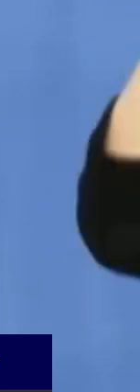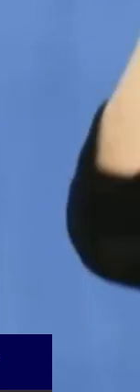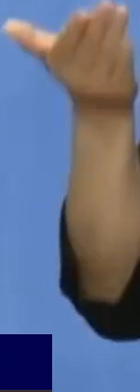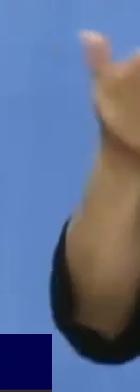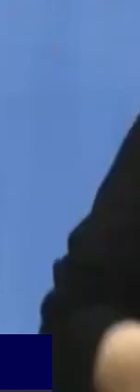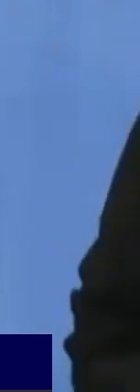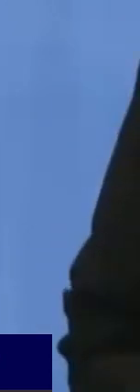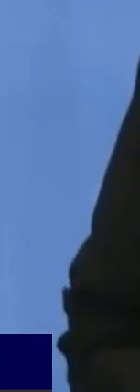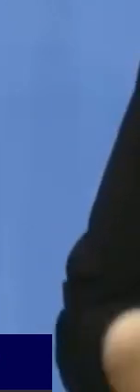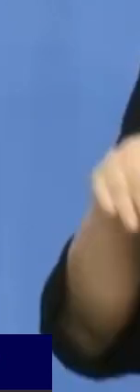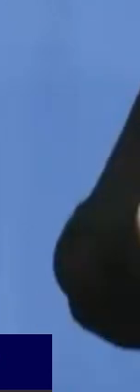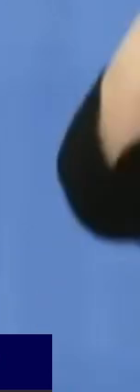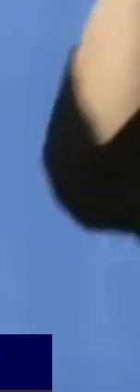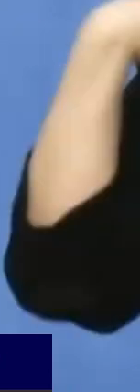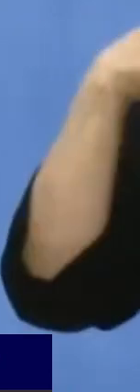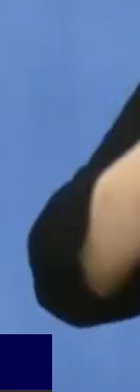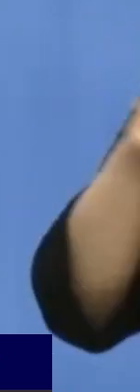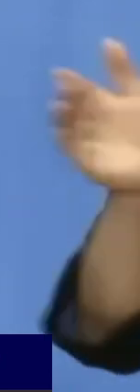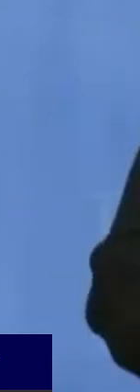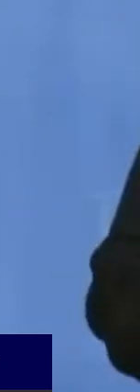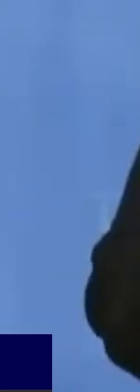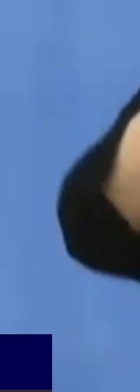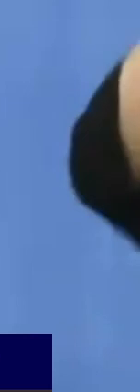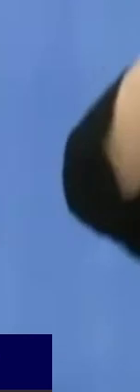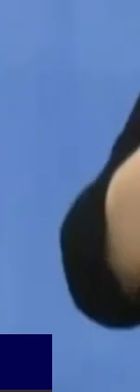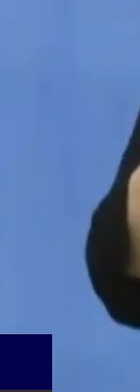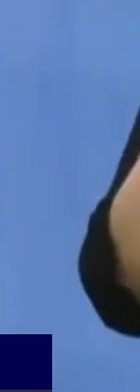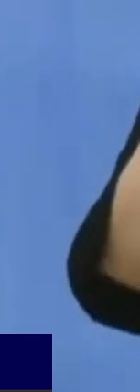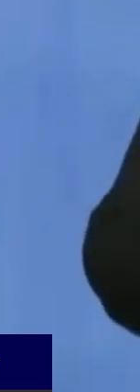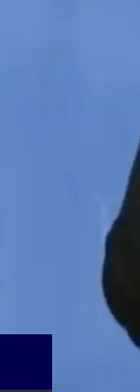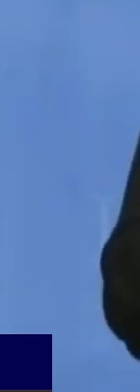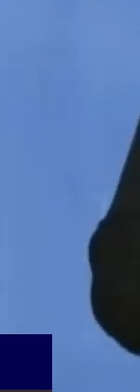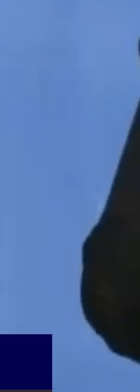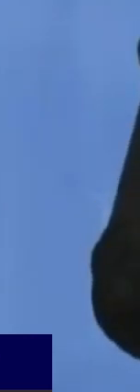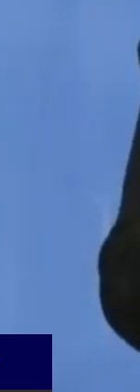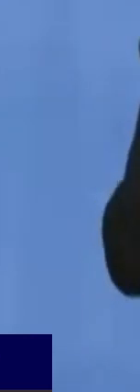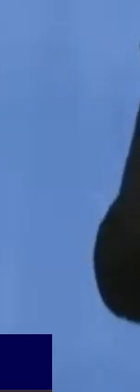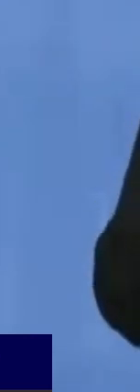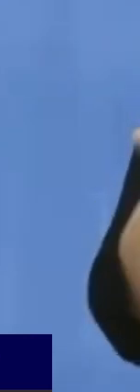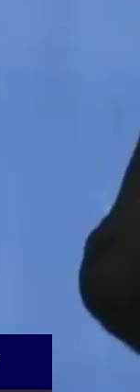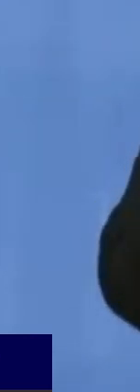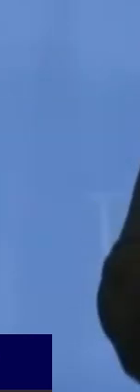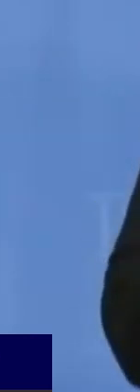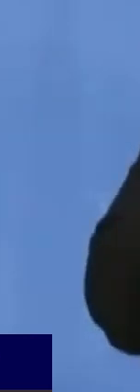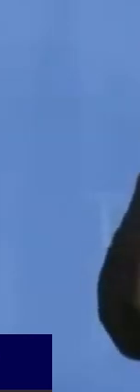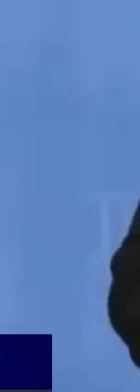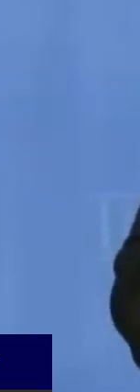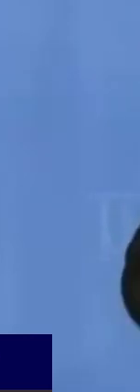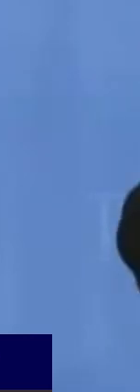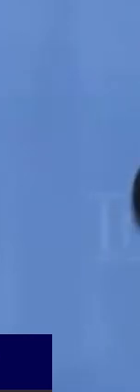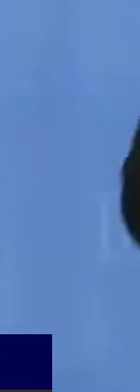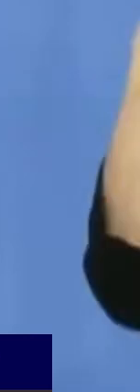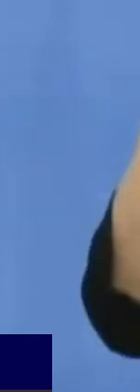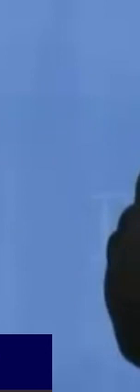대통령은 대선 후보 시절부터 인사 5대 원칙에 기반한 인사를 공약하면서 이 중